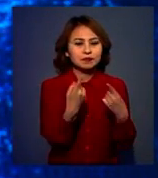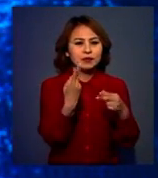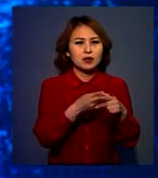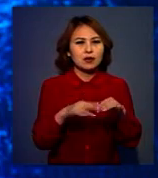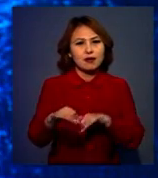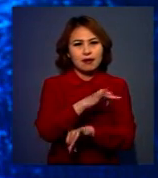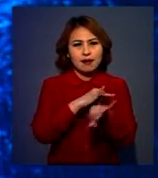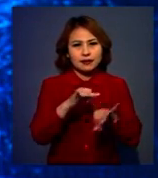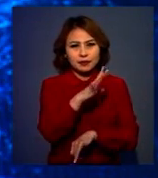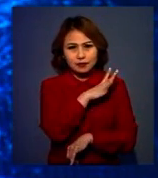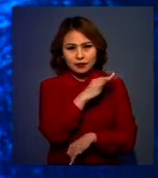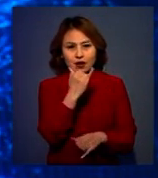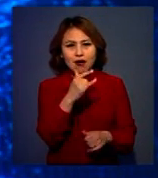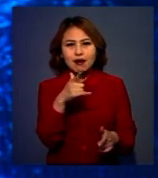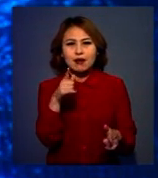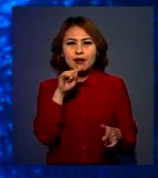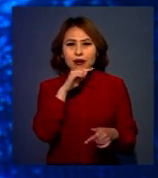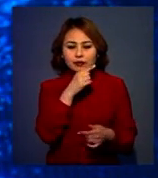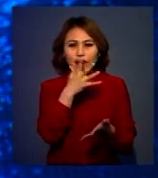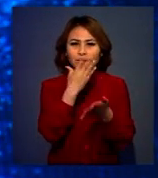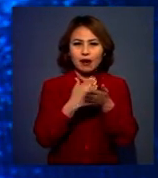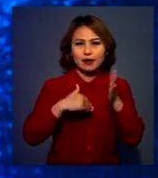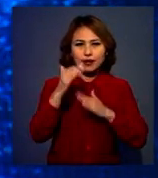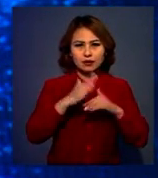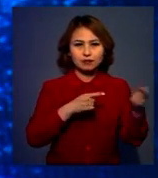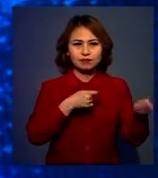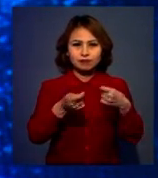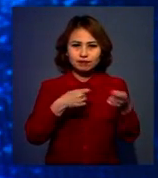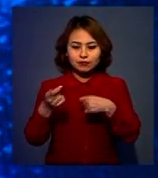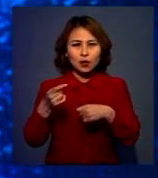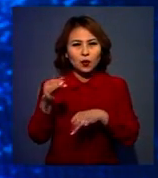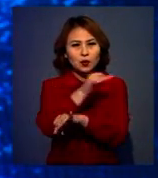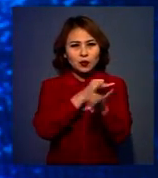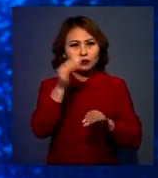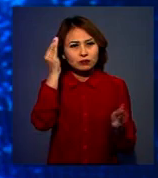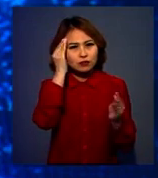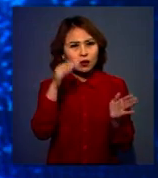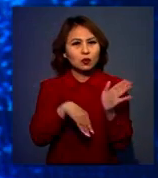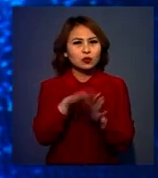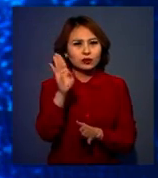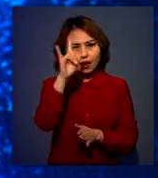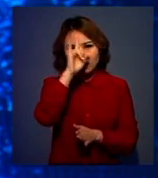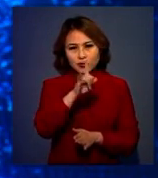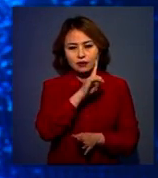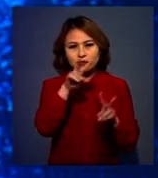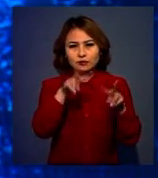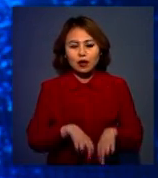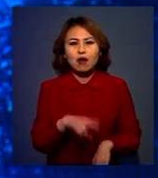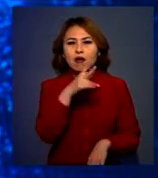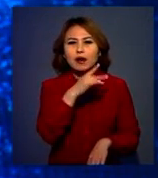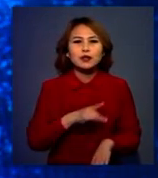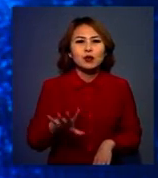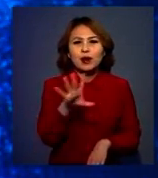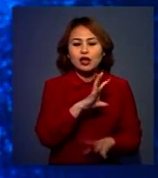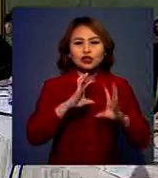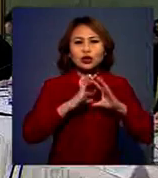семинарда белгілі болды. Онда қос елдің экономистері өзара тәжірибе алмасып, әріптестік қатынасты дамыту жайын талқылады. Қазақстандық сарапшылар